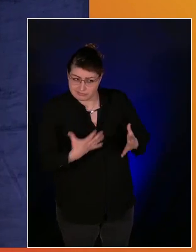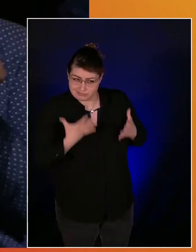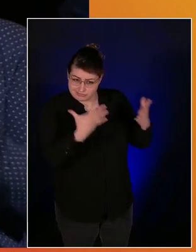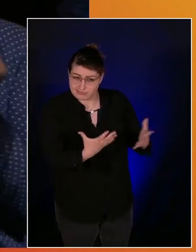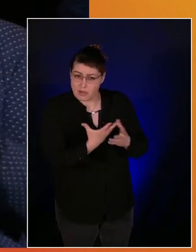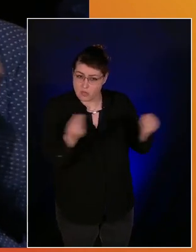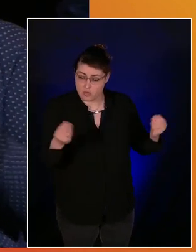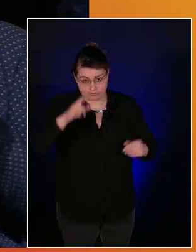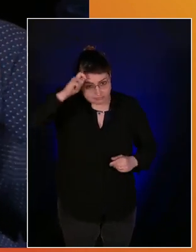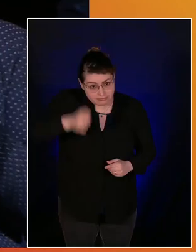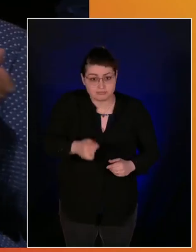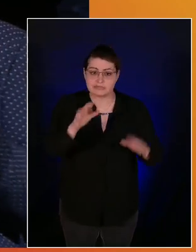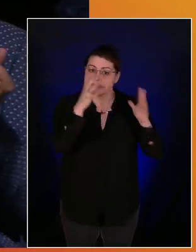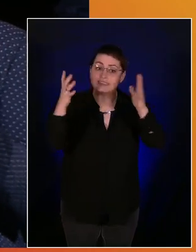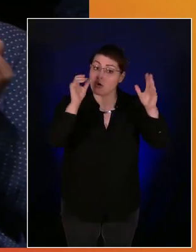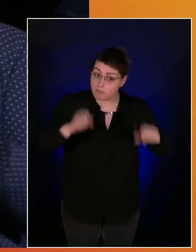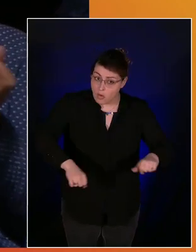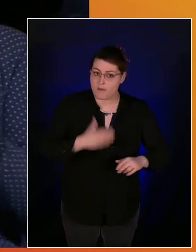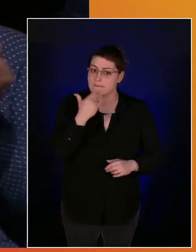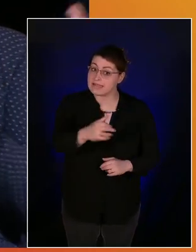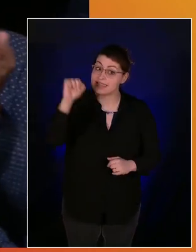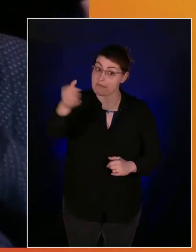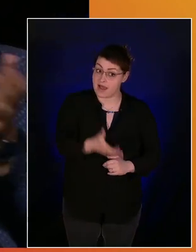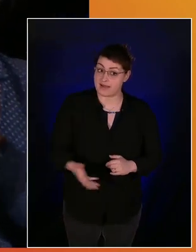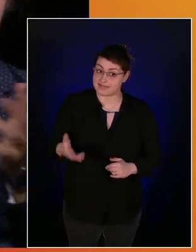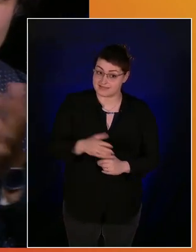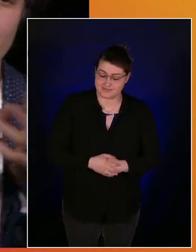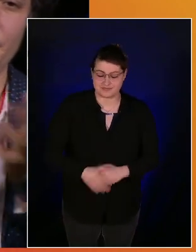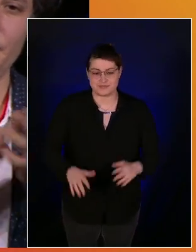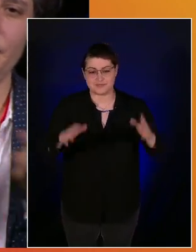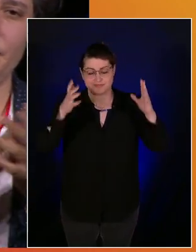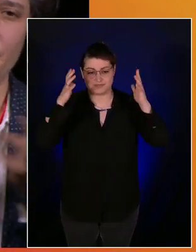aujourd'hui. On peut les saluer encore chaleureusement. Merci les camarades.